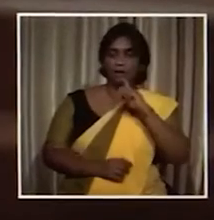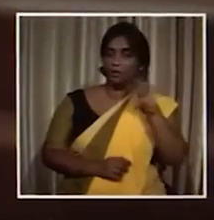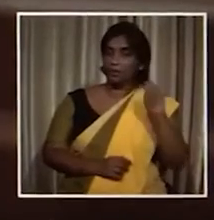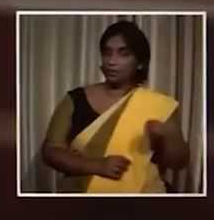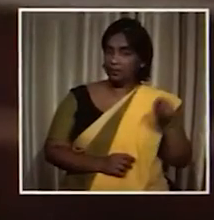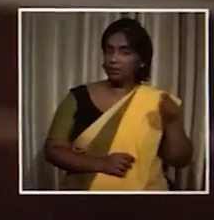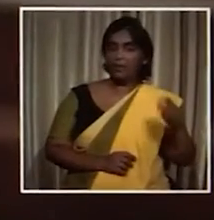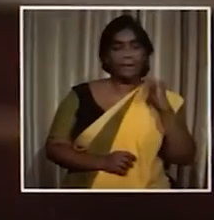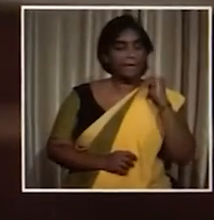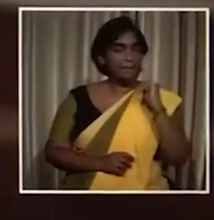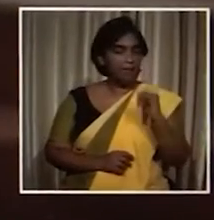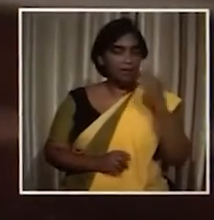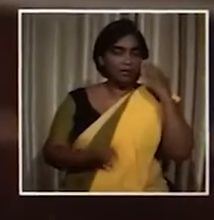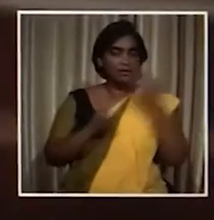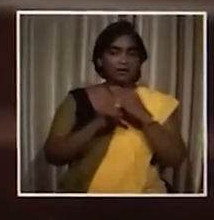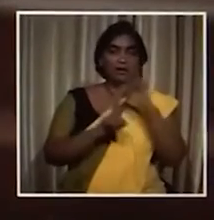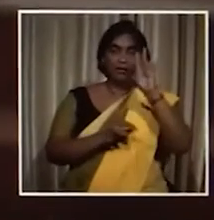මහාධිකරණවලදී